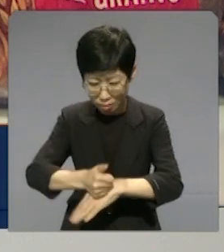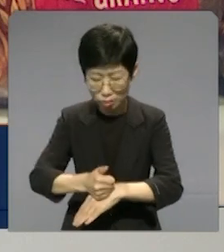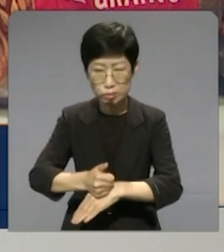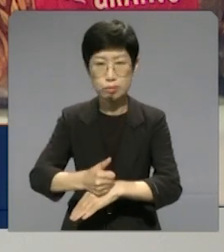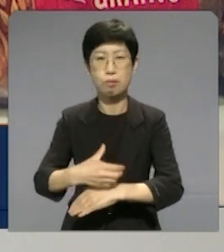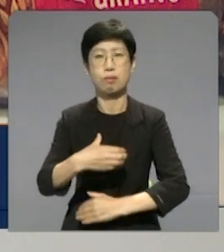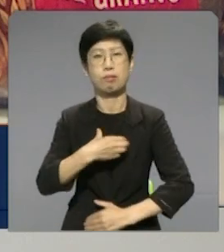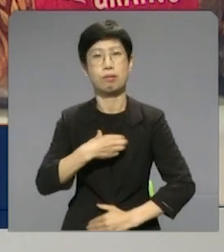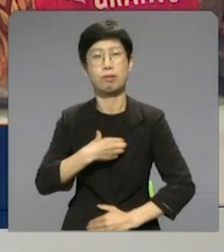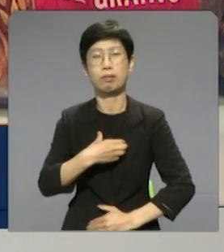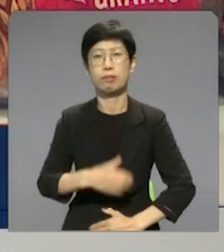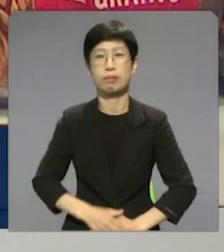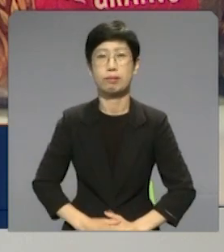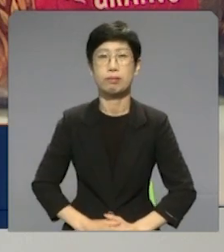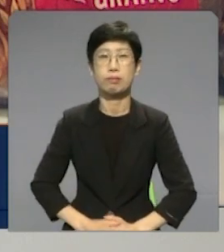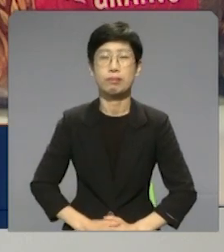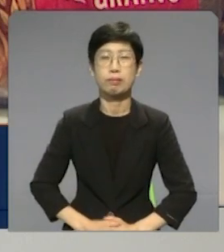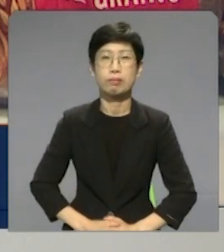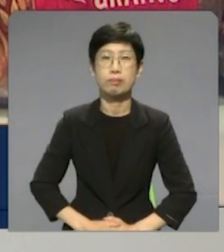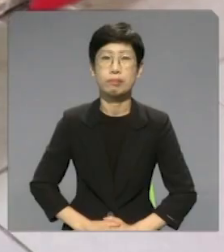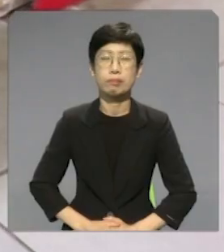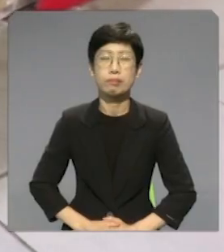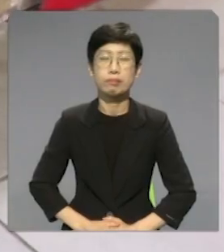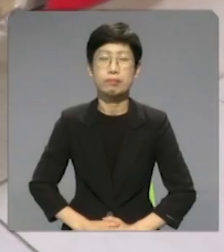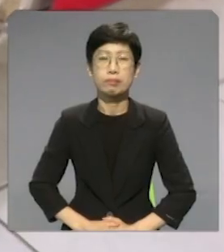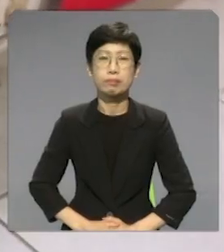있습니다 원해미 월드 리포터입니다